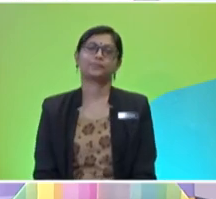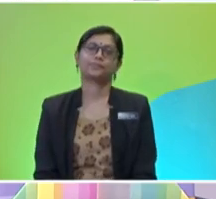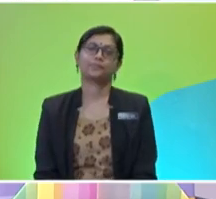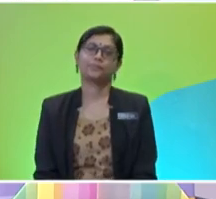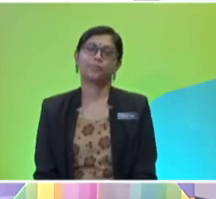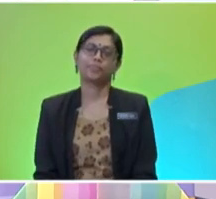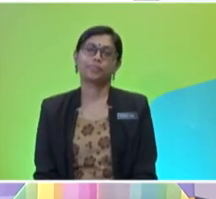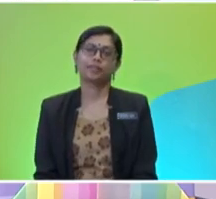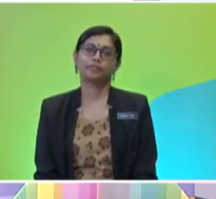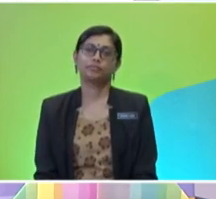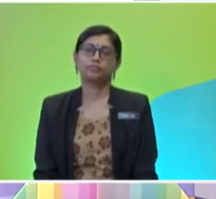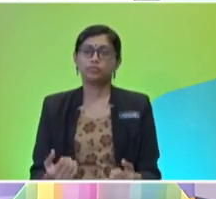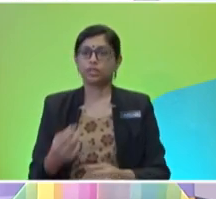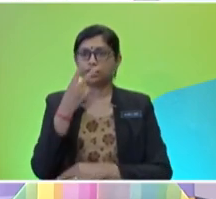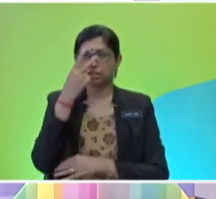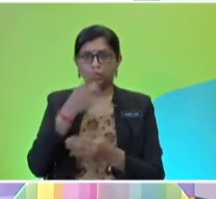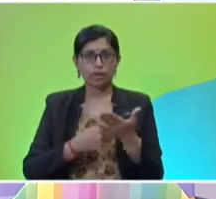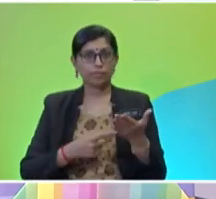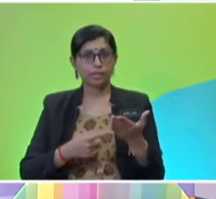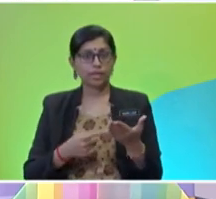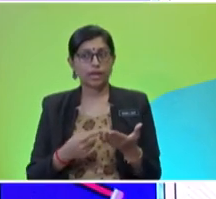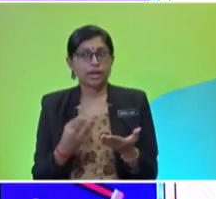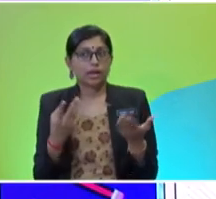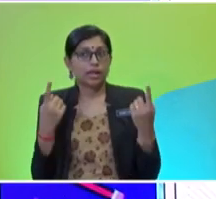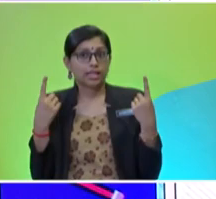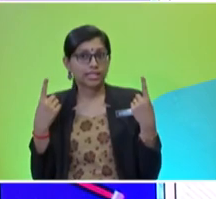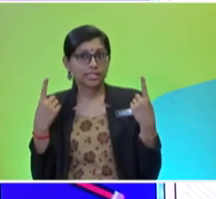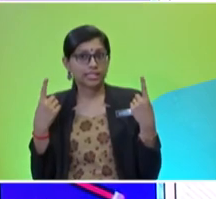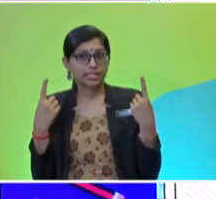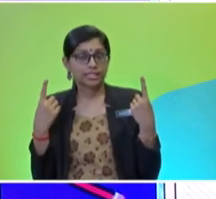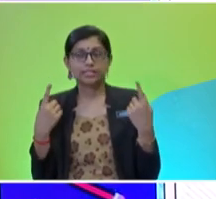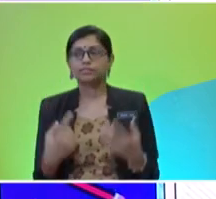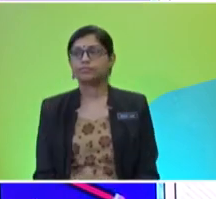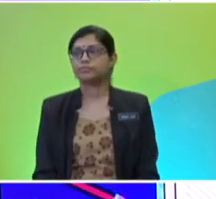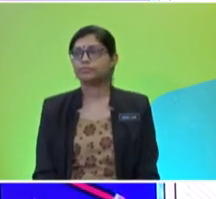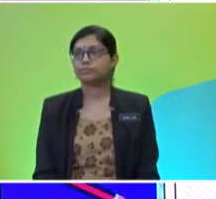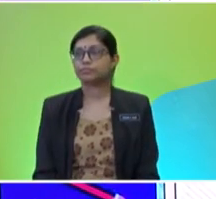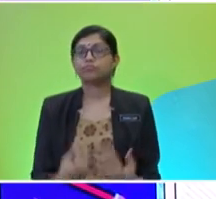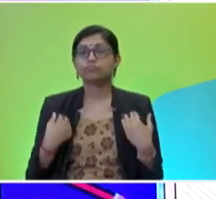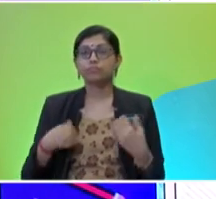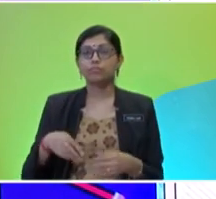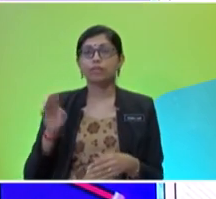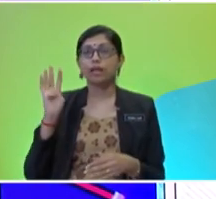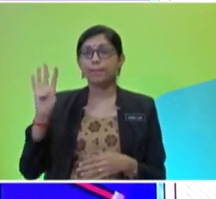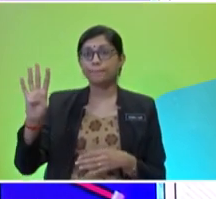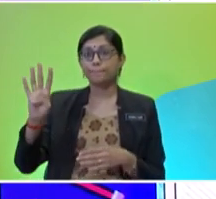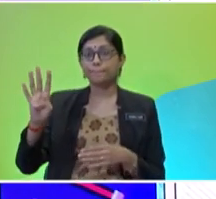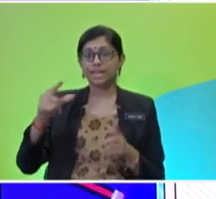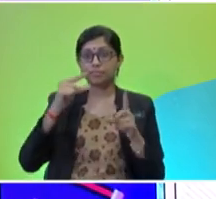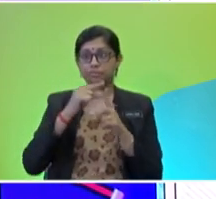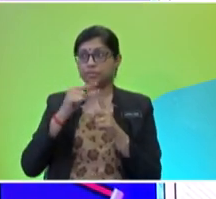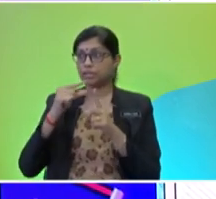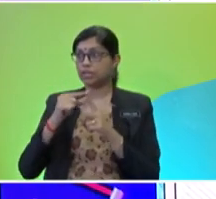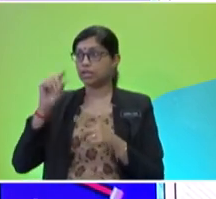tengok apa yang ada dekat atas tangan saya dan juga cikgu Zaliha. Dekat sini nampak tak dia